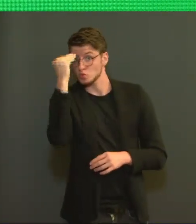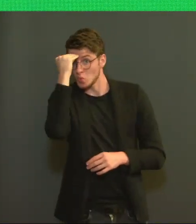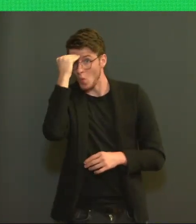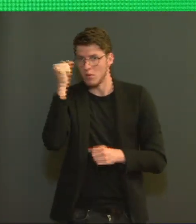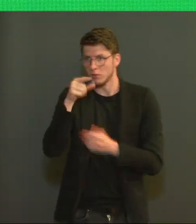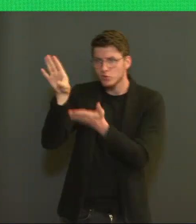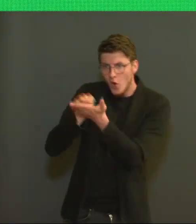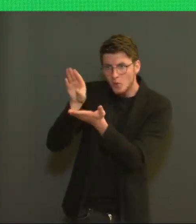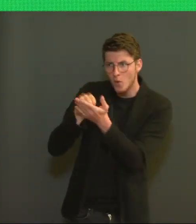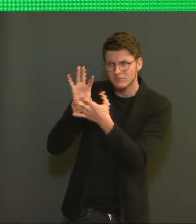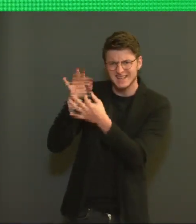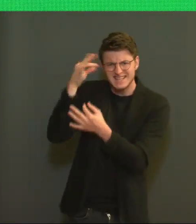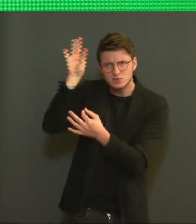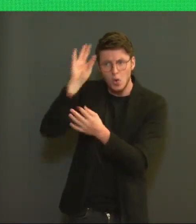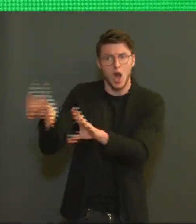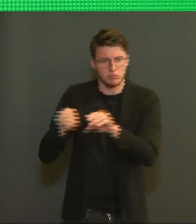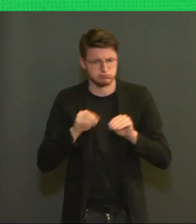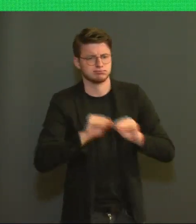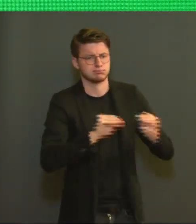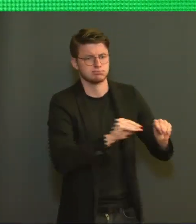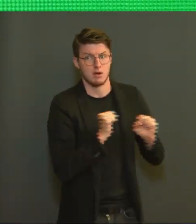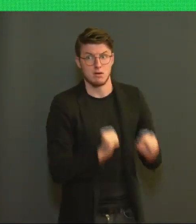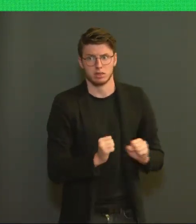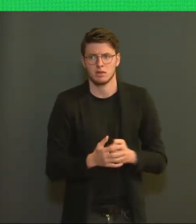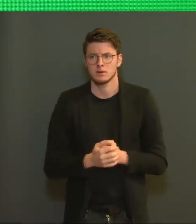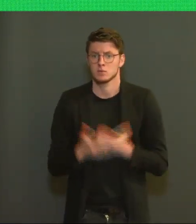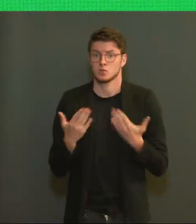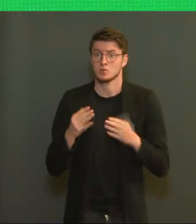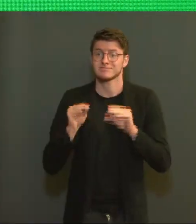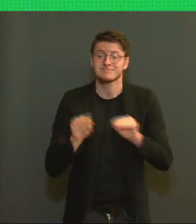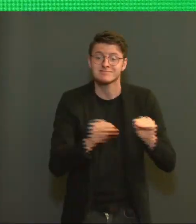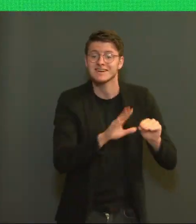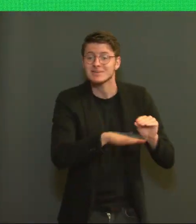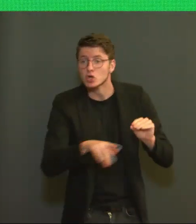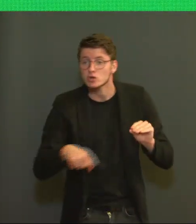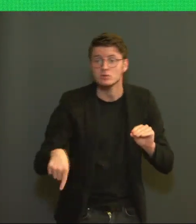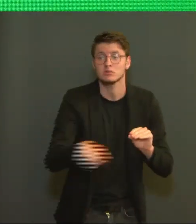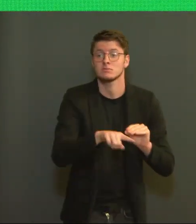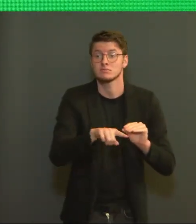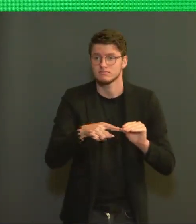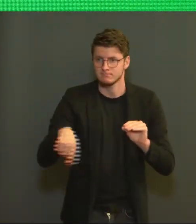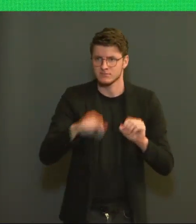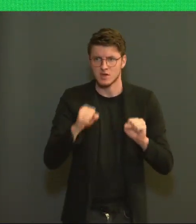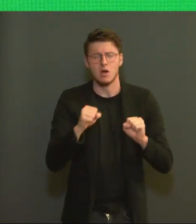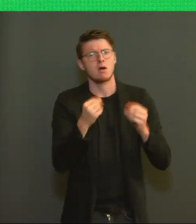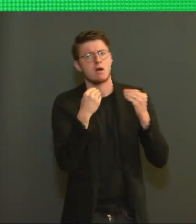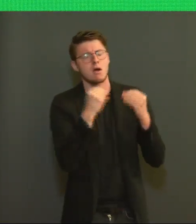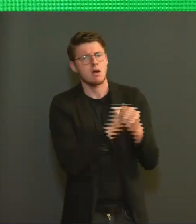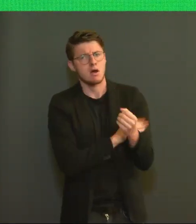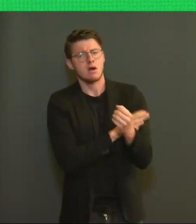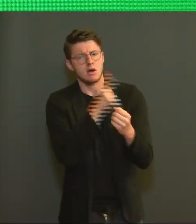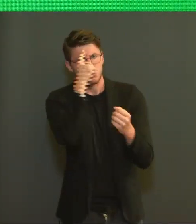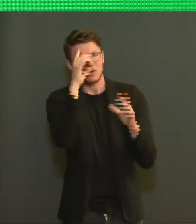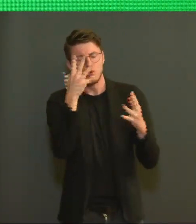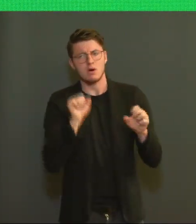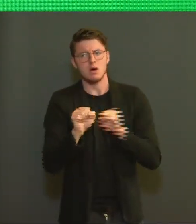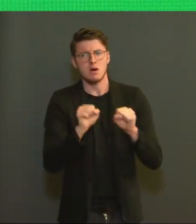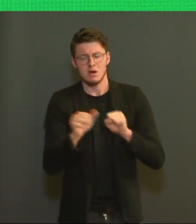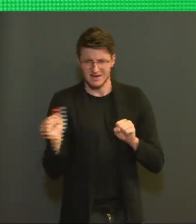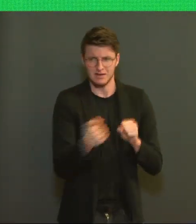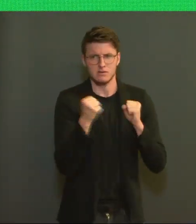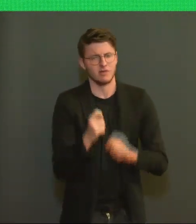Op deze manier maken we onze kinderen weerbaar. Iedereen kan immers zijn verantwoordelijkheid opnemen en maakt deel uit van de